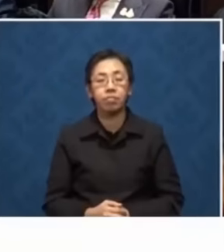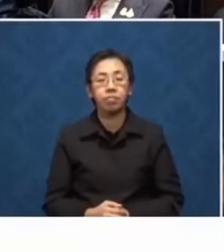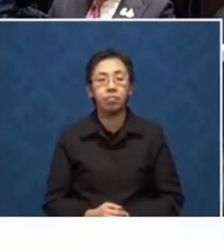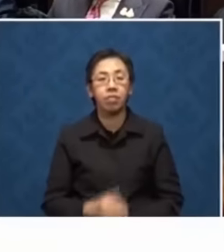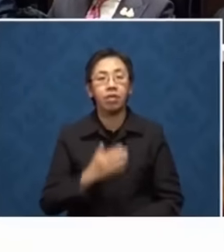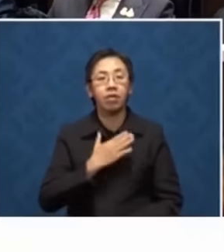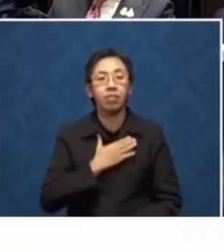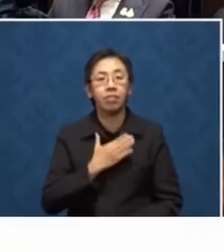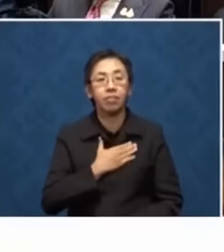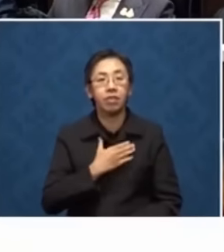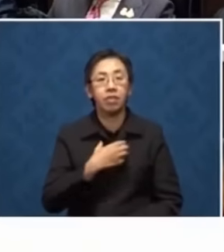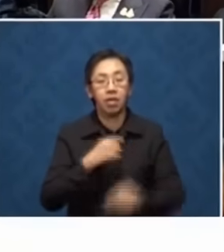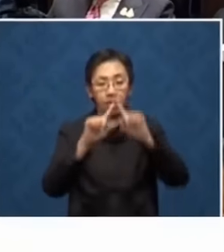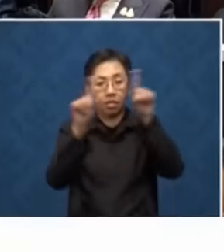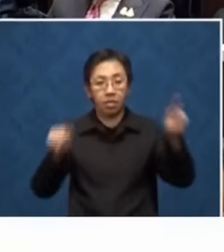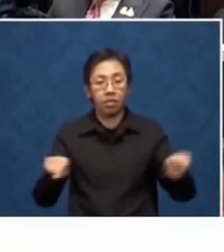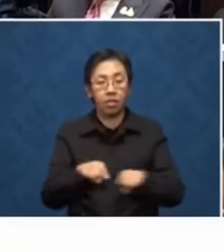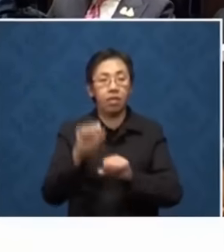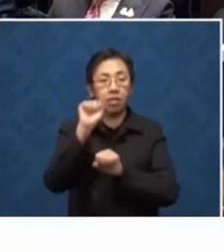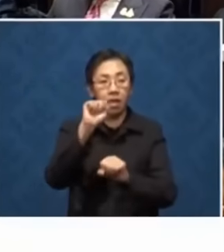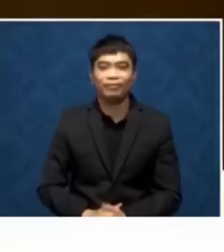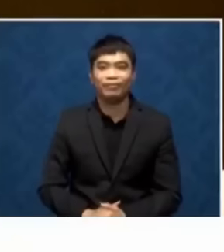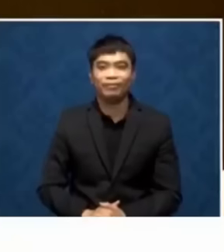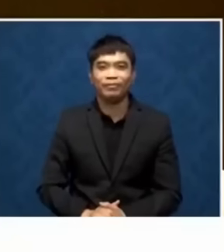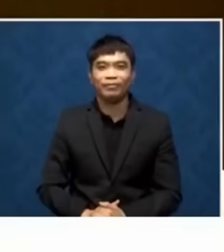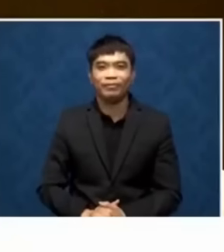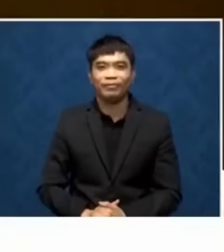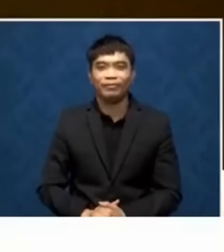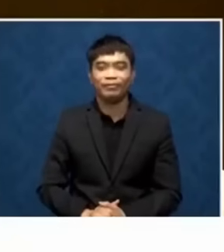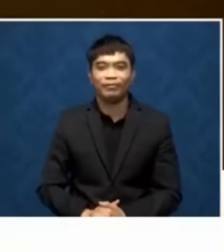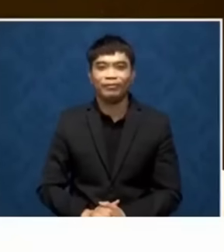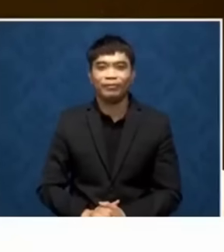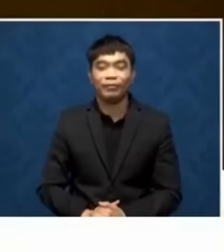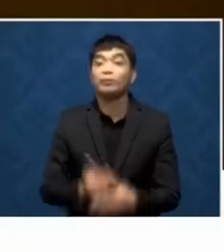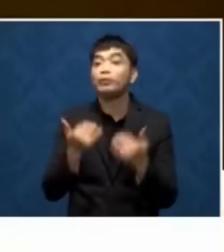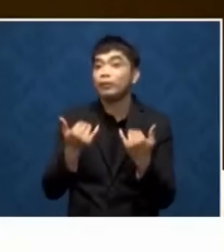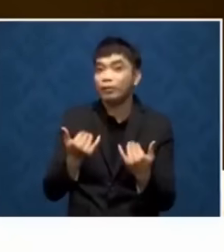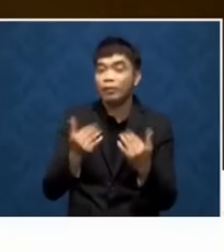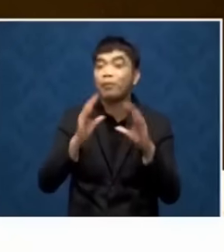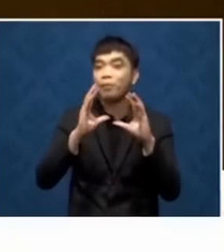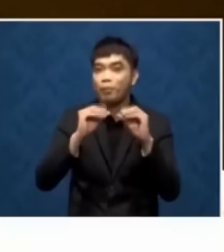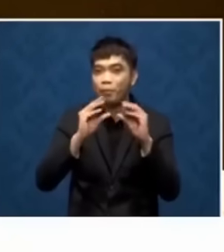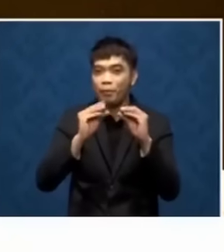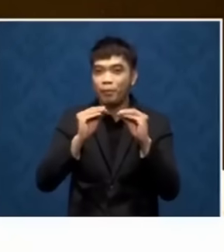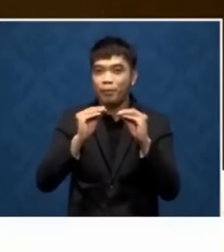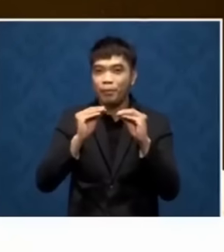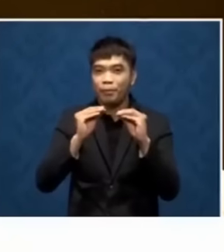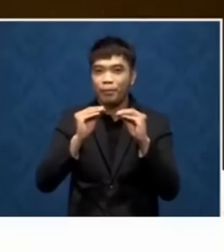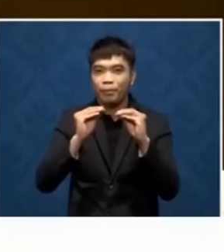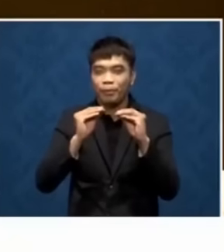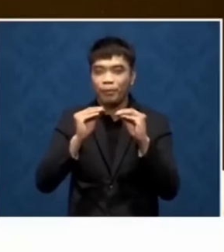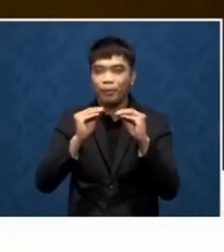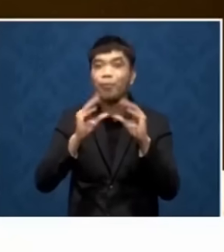สภาเริ่มต้นขึ้นนะคะเพื่อพิจารณาให้ความเห็นชอบผู้ดำรงตำแหน่งนายกรัฐมนตรีตามรัฐธรรมนูญแห่งราชอาณาจักรไทยมาต